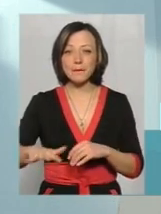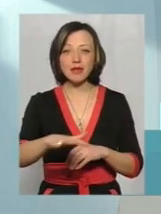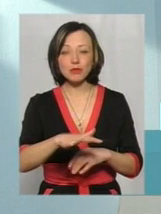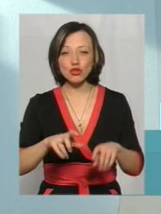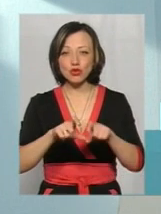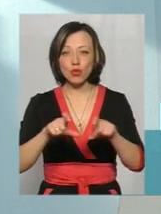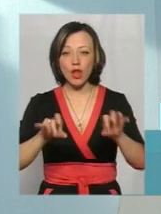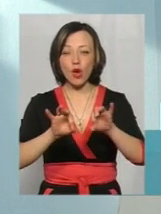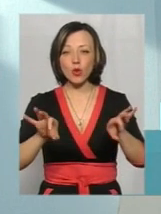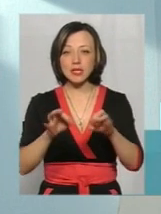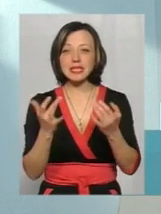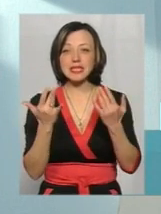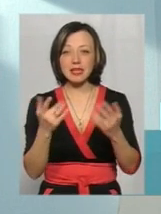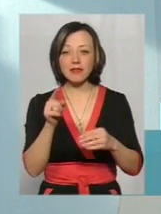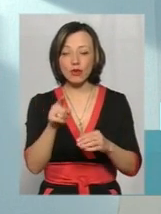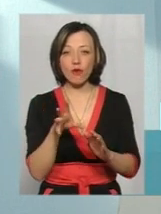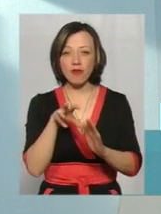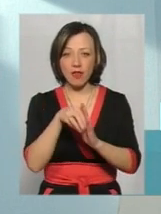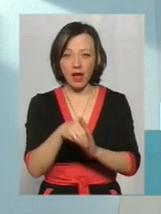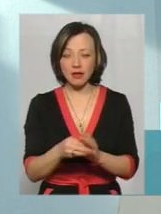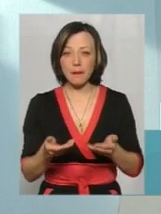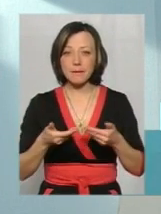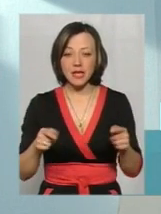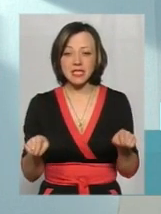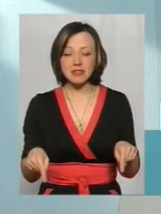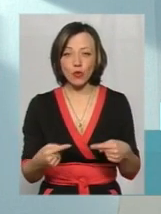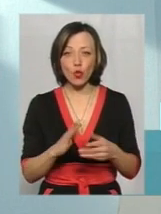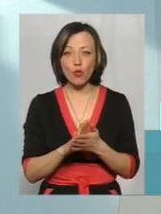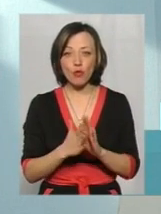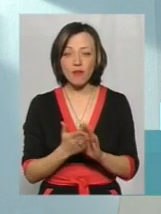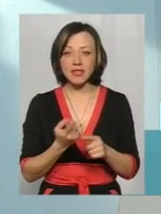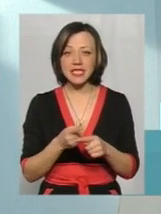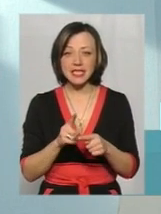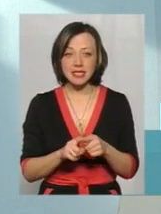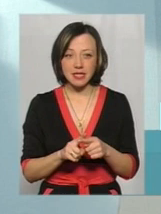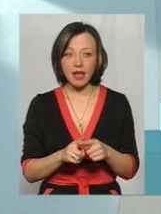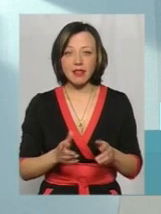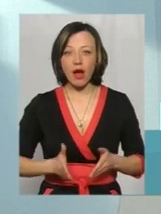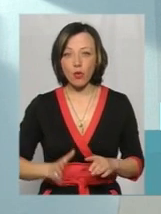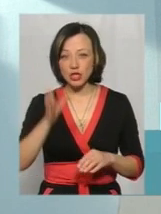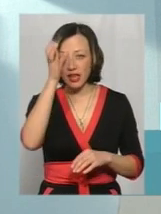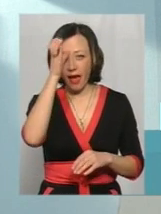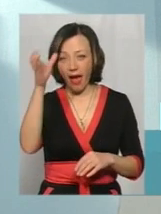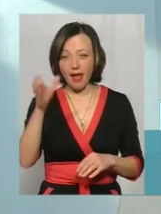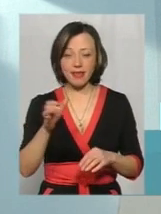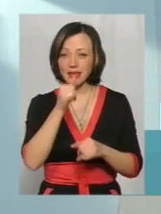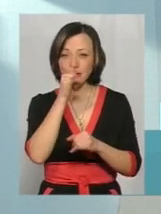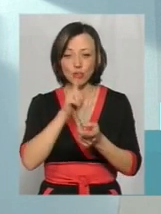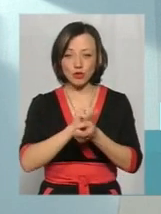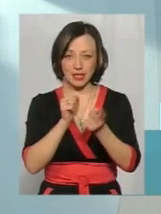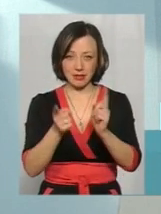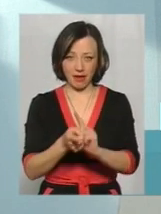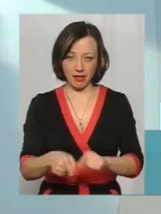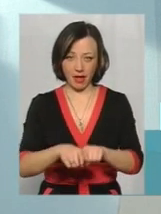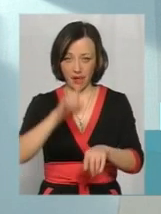школи, розказуючи, скільки там нього вкладено, ми створюємо умови, що ці народжені генії ніколи не зможуть стати